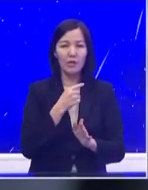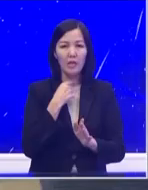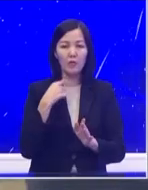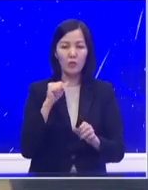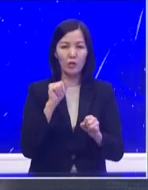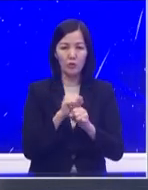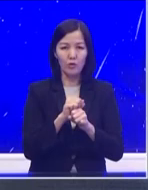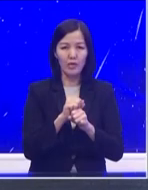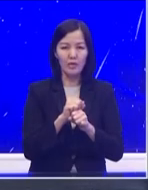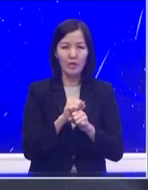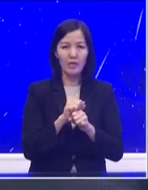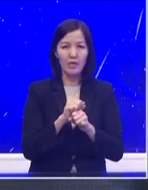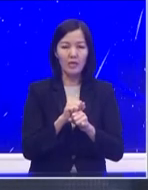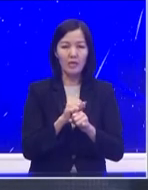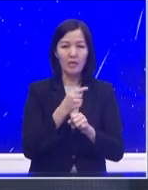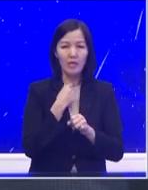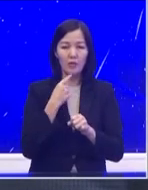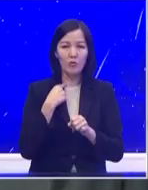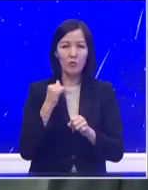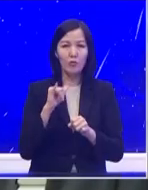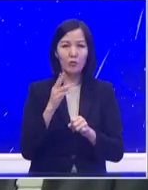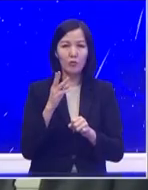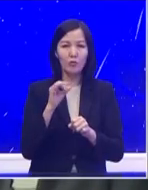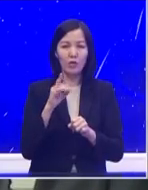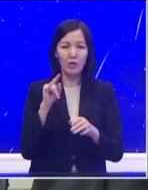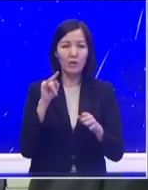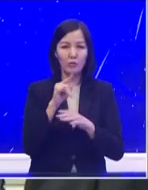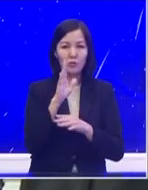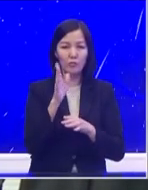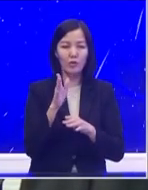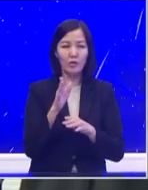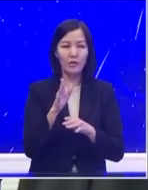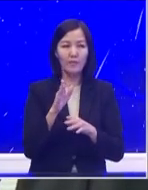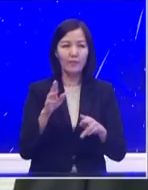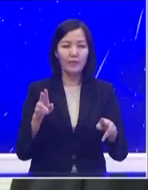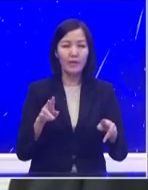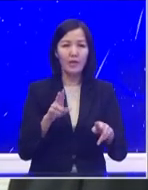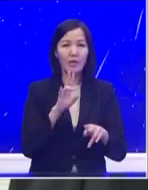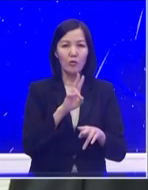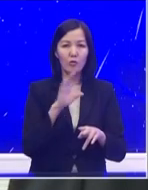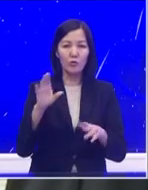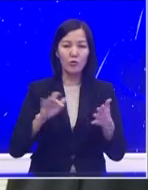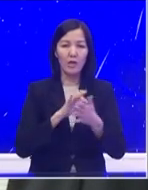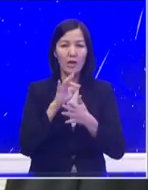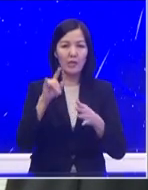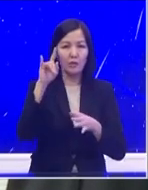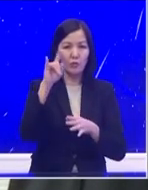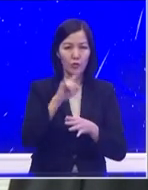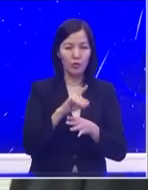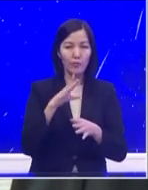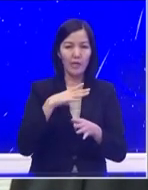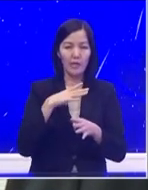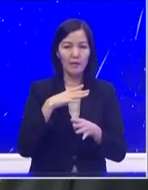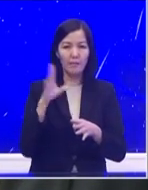Ары қарай Талдықорған Үшарал Талдықорған рейсі ұша береді. Астанадан ұшып келдім, бәрлігі жақсы болды. Эшкандай